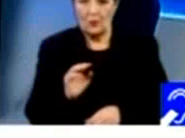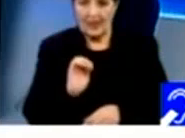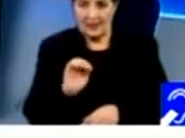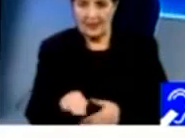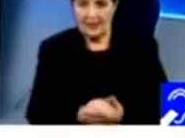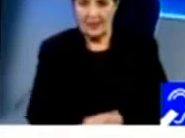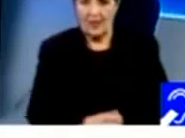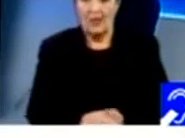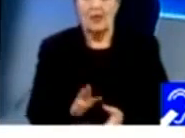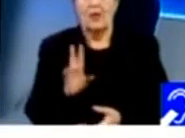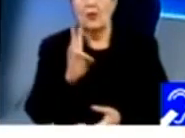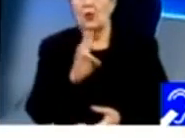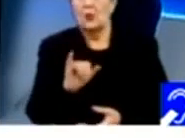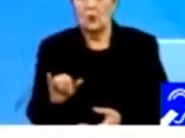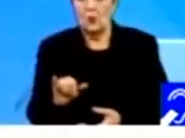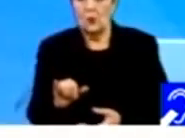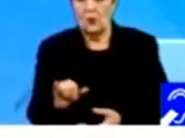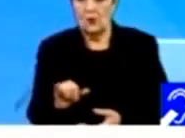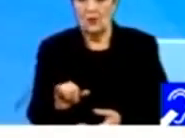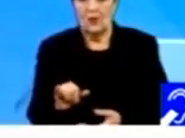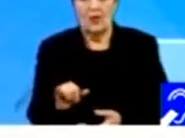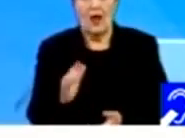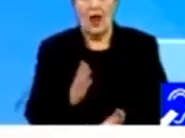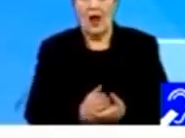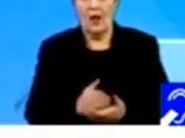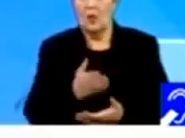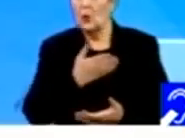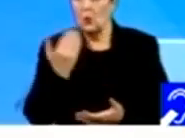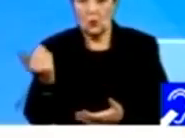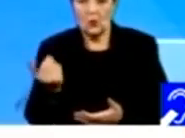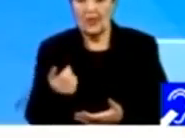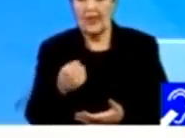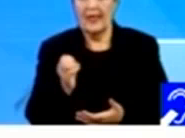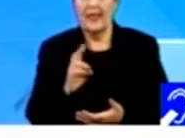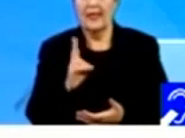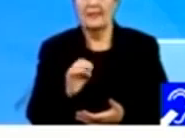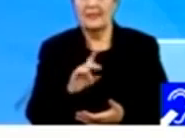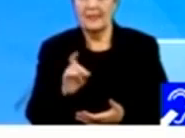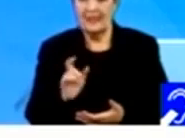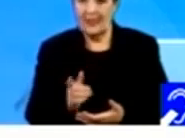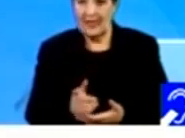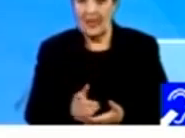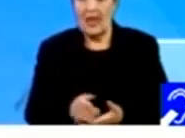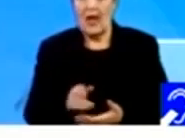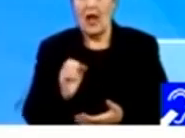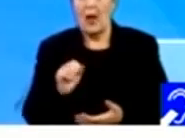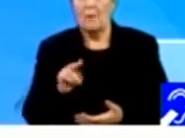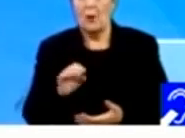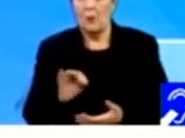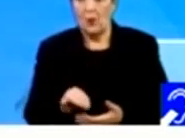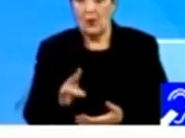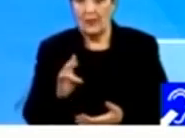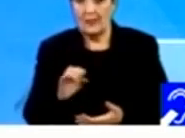știți, nu are și nu există o astfel de solicitare. Și aici trișează domnul Năstase. Apropo, în